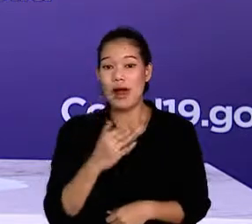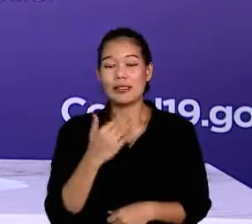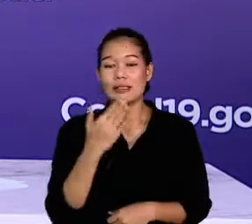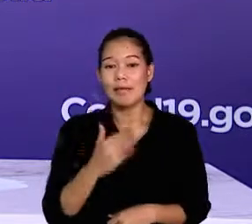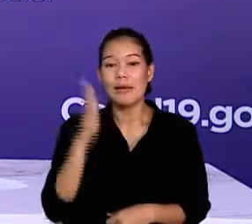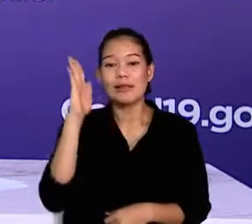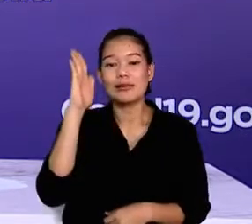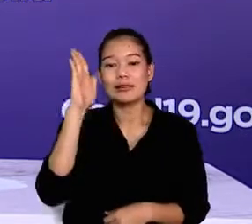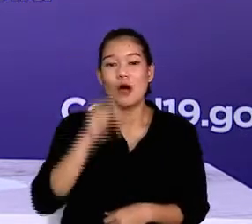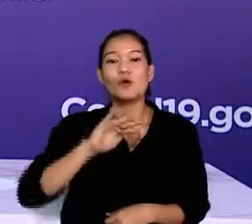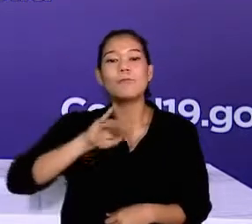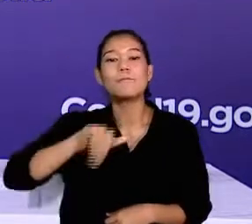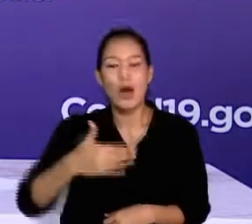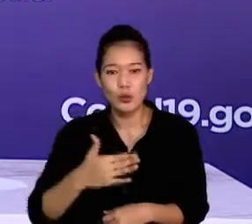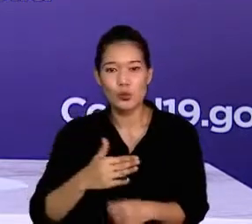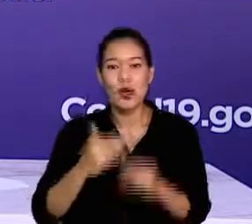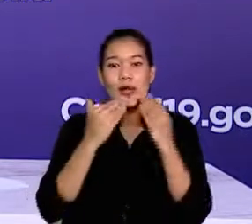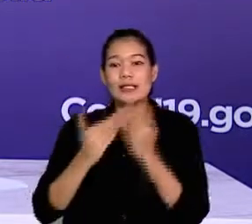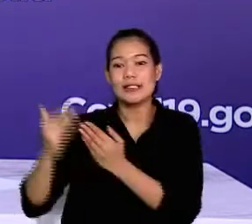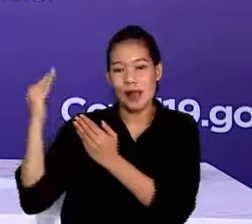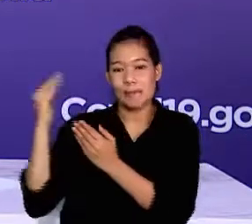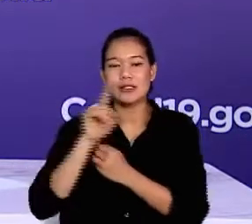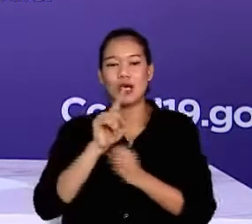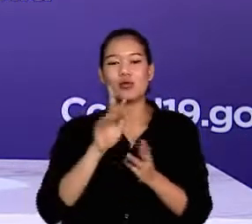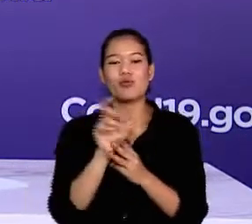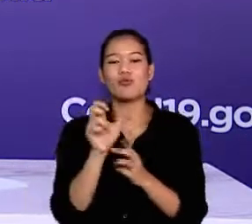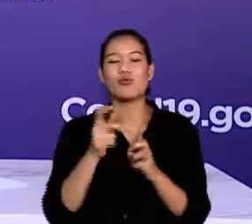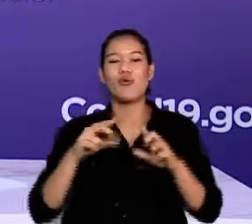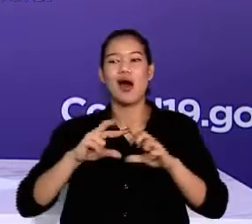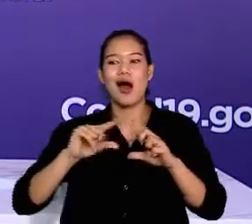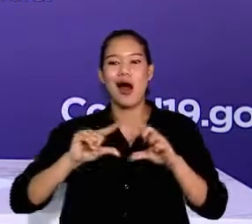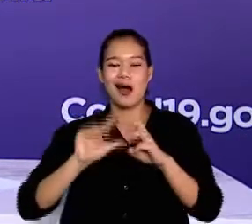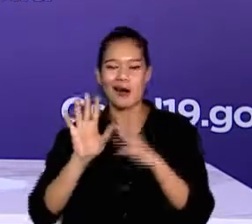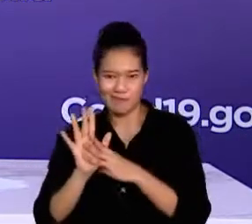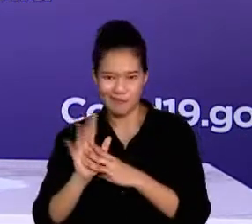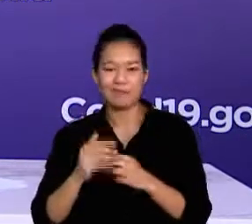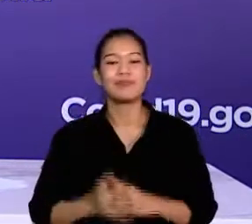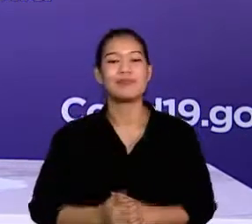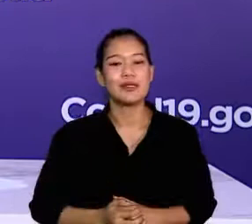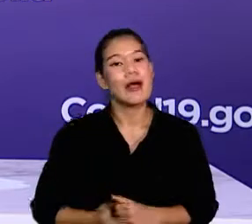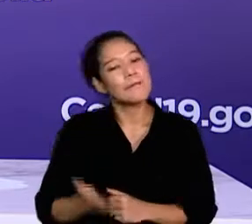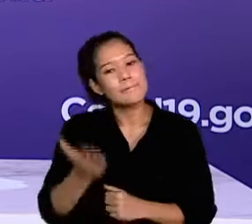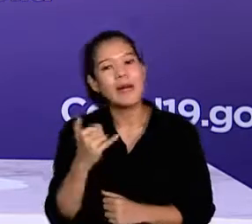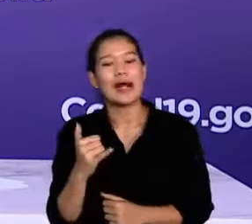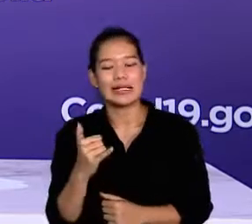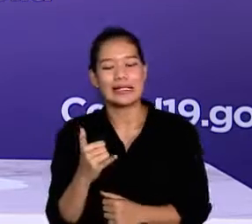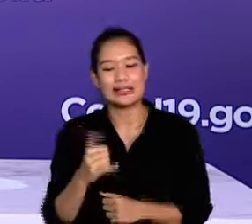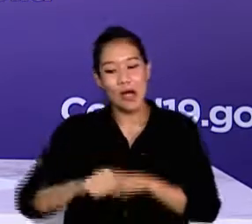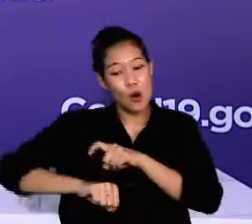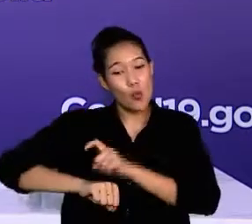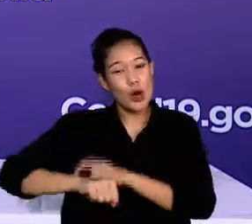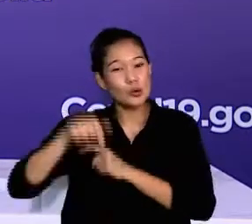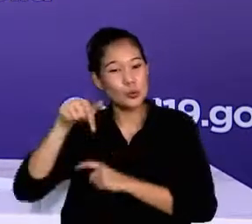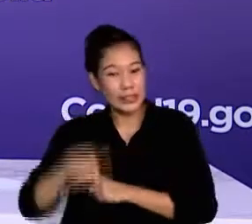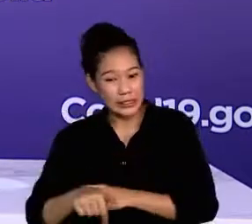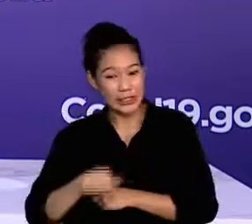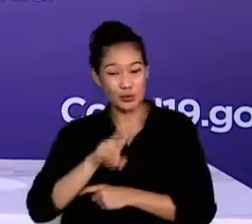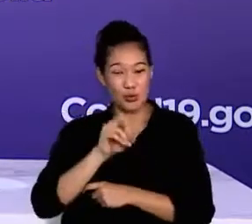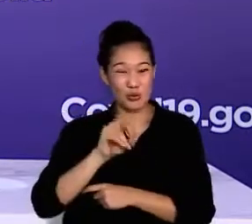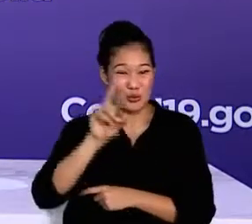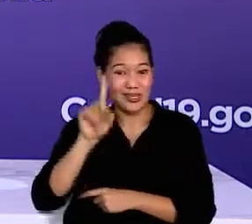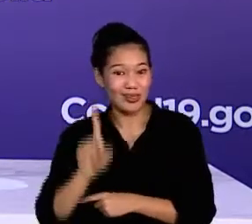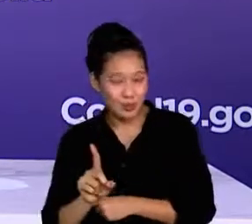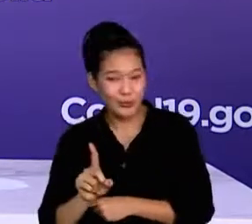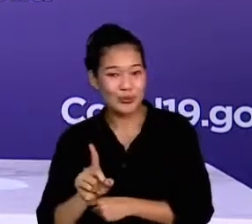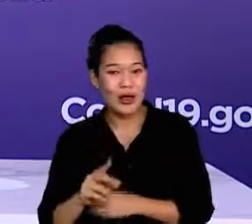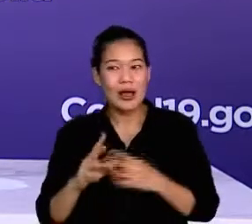Tahun Baru Islam 1 Muharram 1440 Hijriah Mari kita jadikan momentum tahun baru Islam